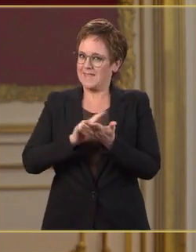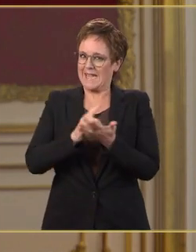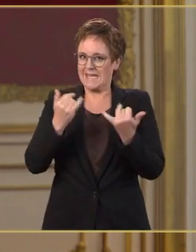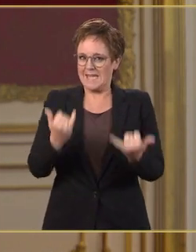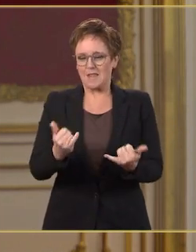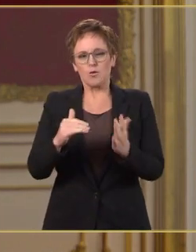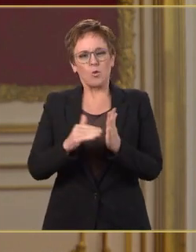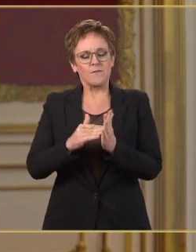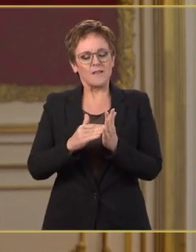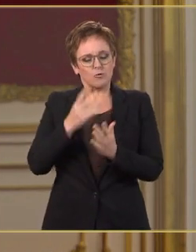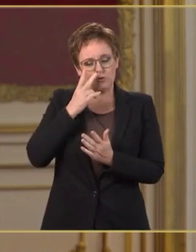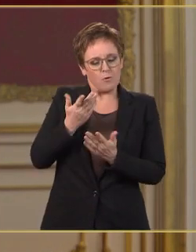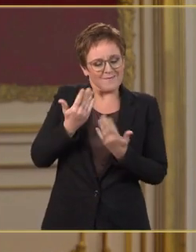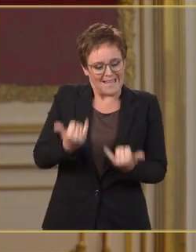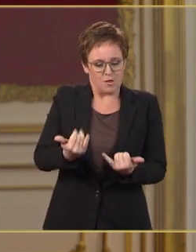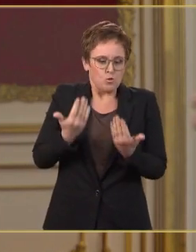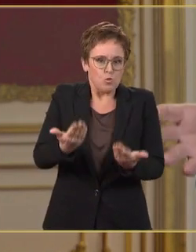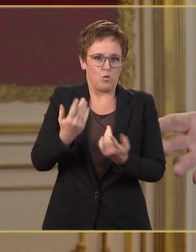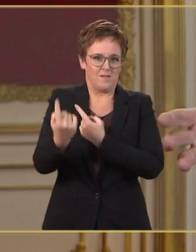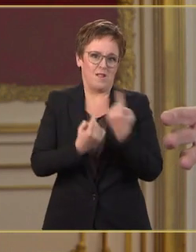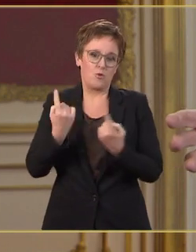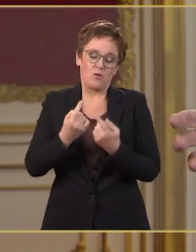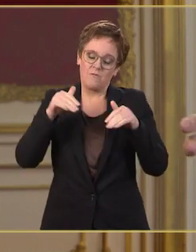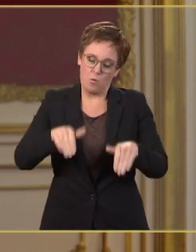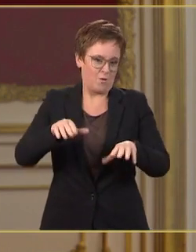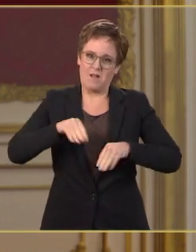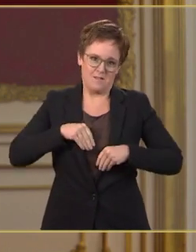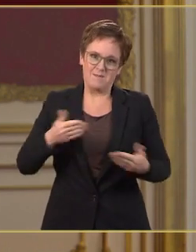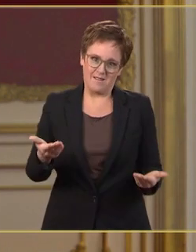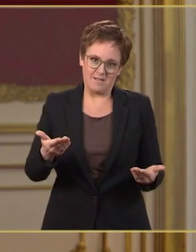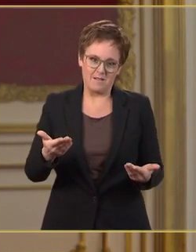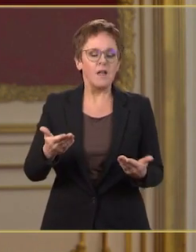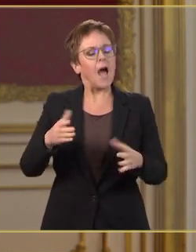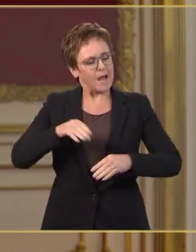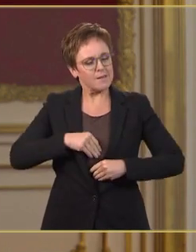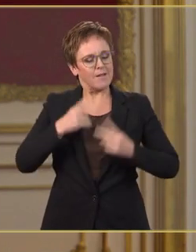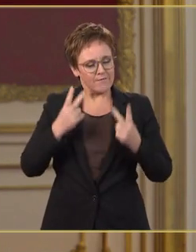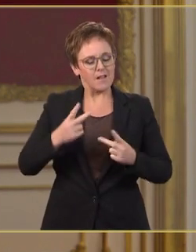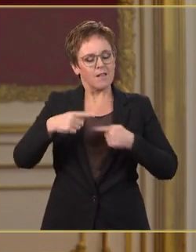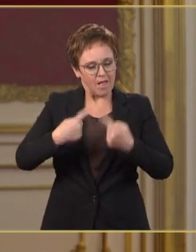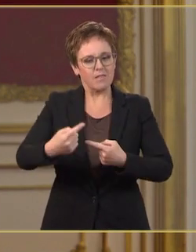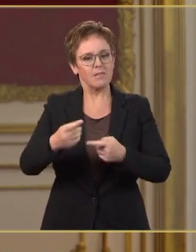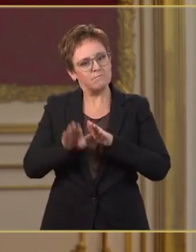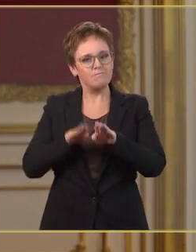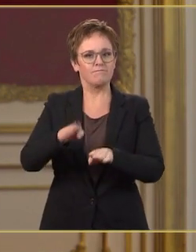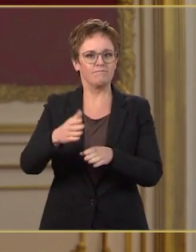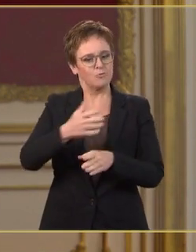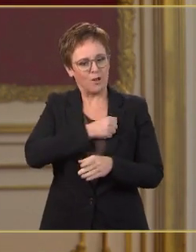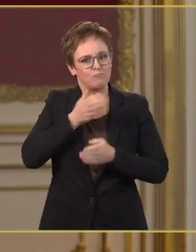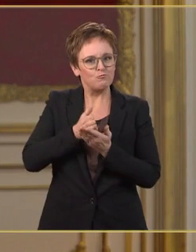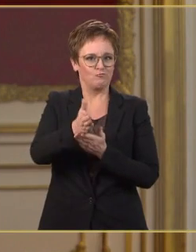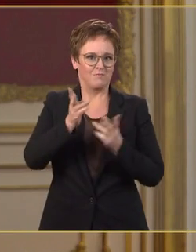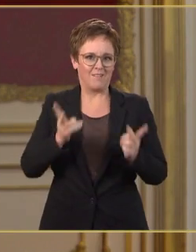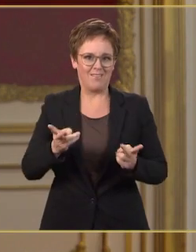notwendig die situation zu akzeptieren wie sie ist damit wir frei sind den nächsten schritt zur bewältigung zu